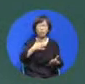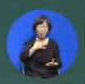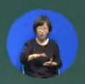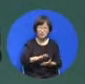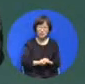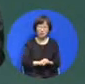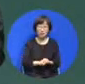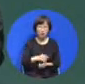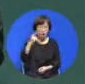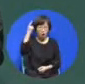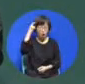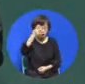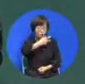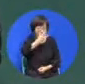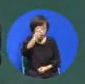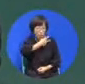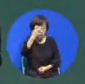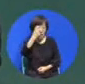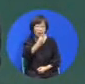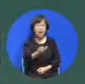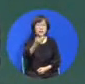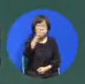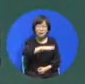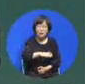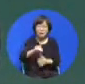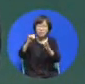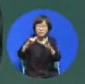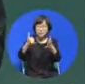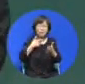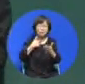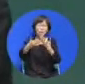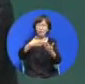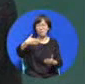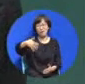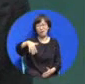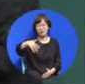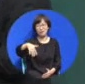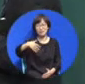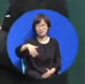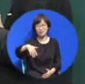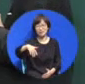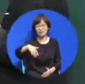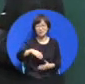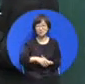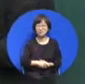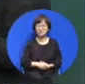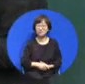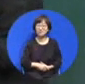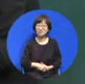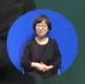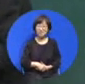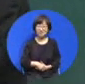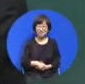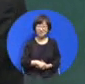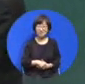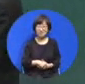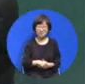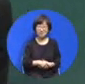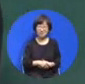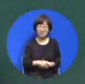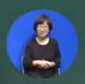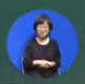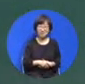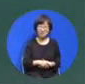많고 IQ 높아도 못 본 게 많아요. They might be very smart and have a high IQ, but they haven't seen a lot of things in life.